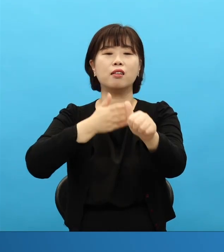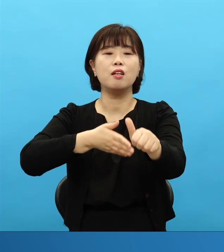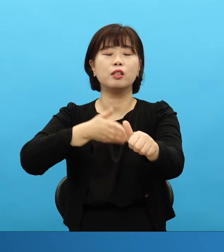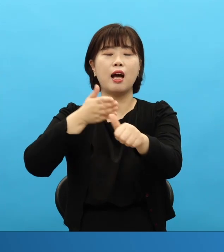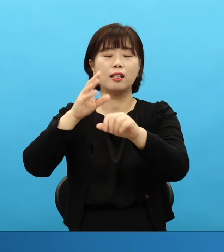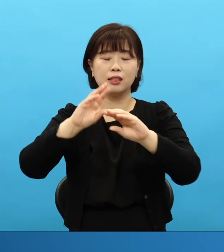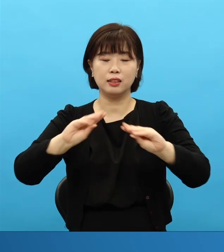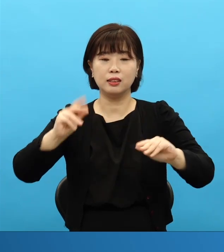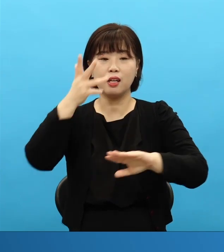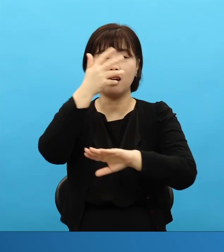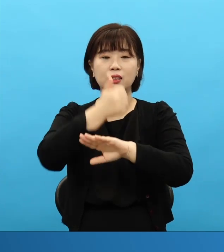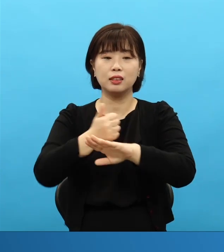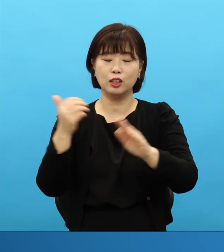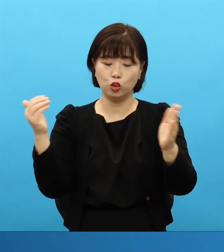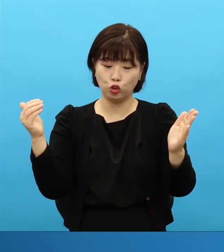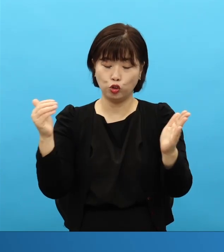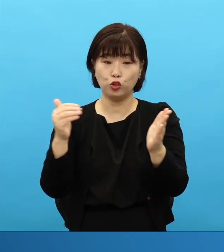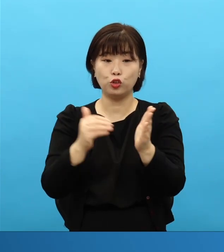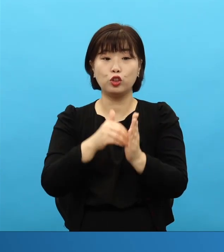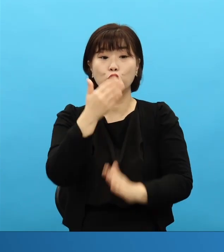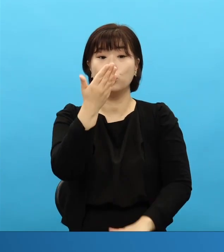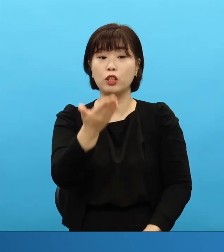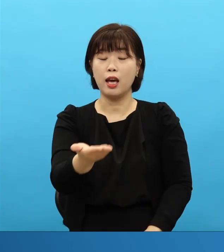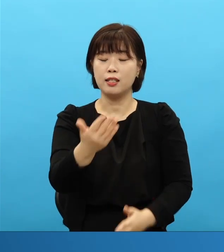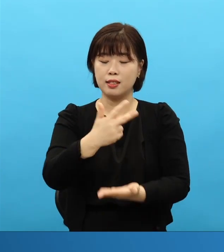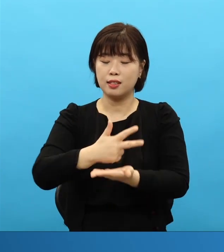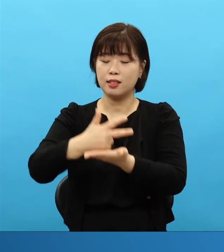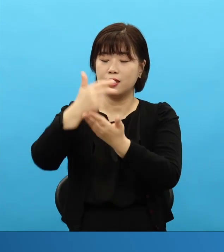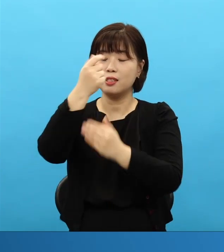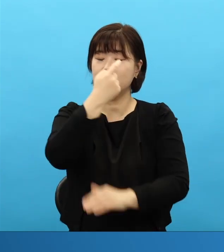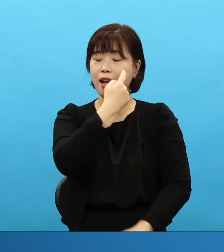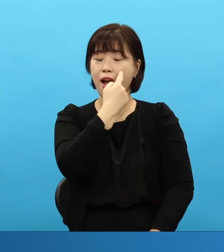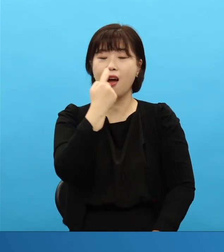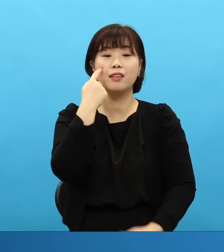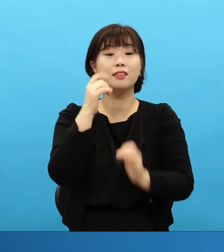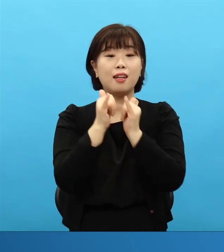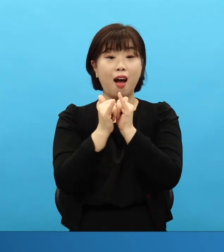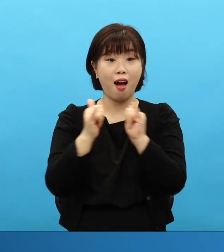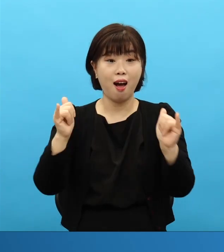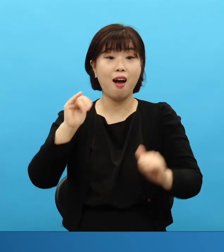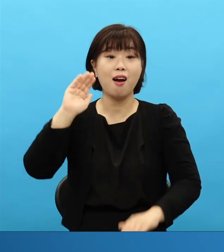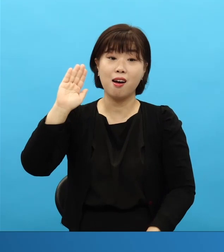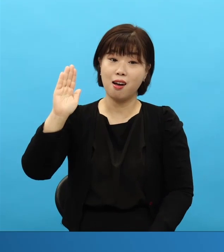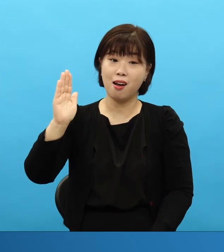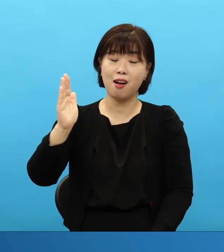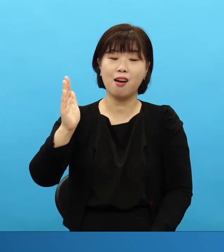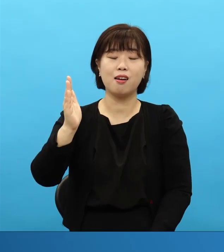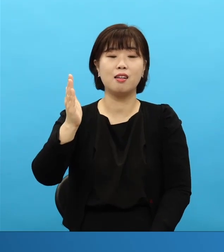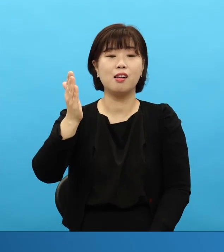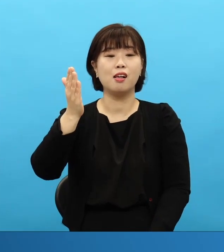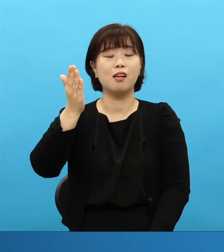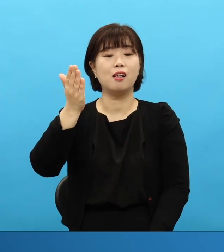일어나라. 땅 끝까지 너 주의 증인 되리라.